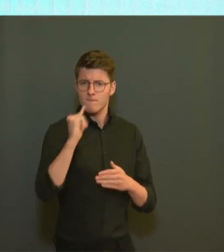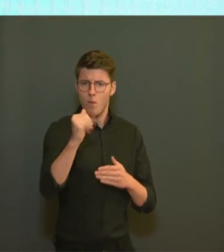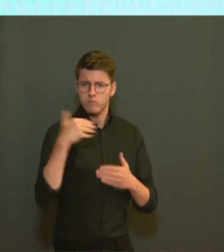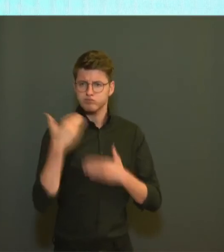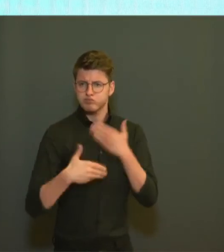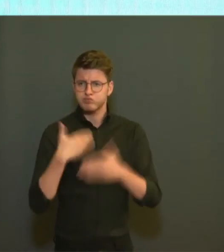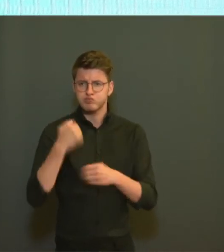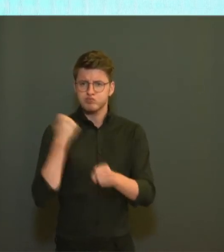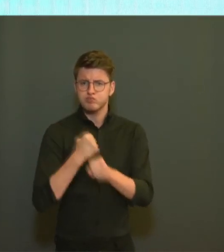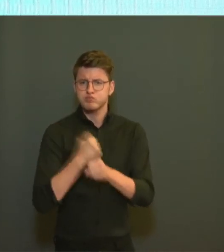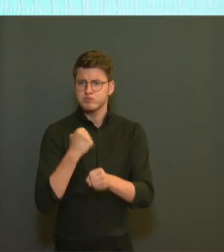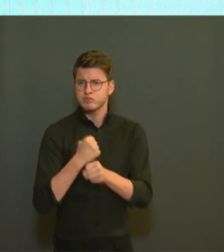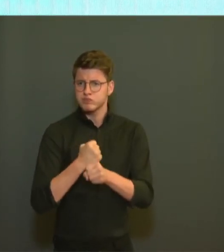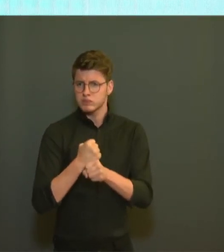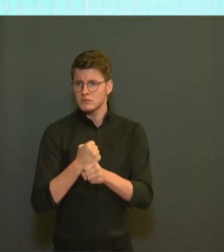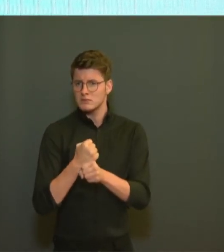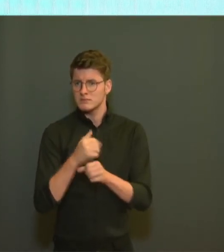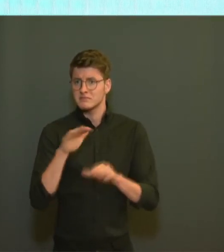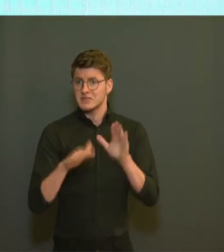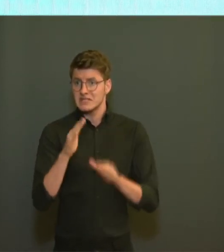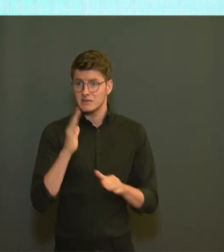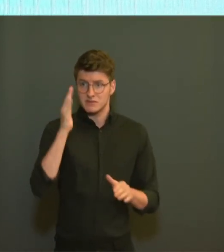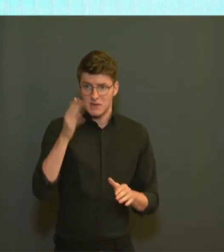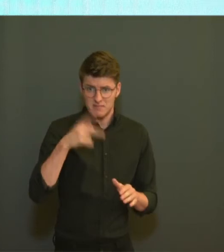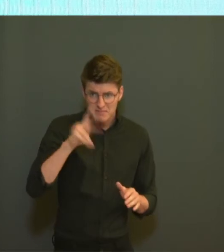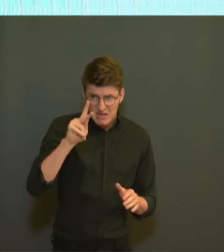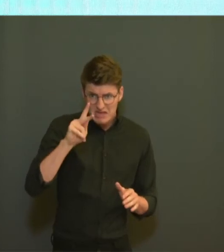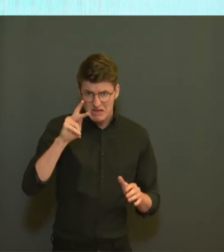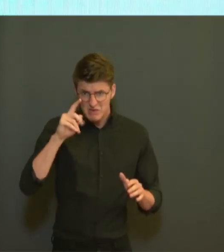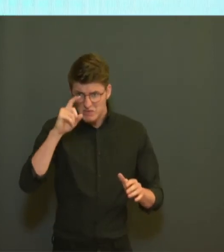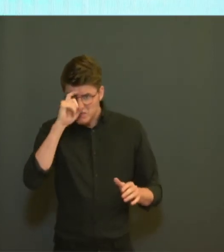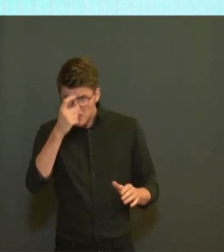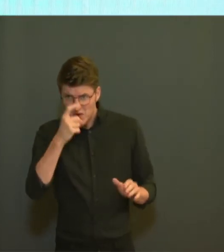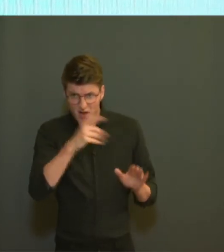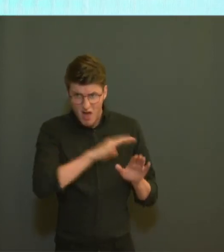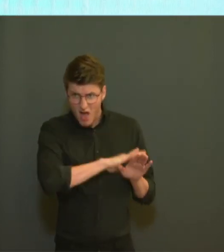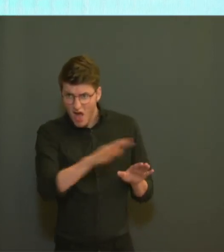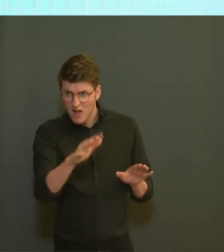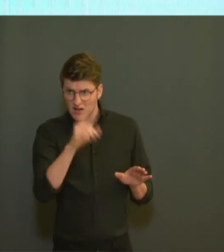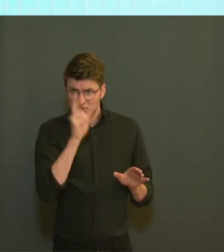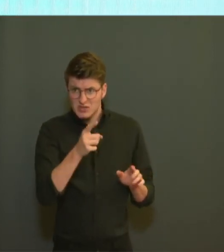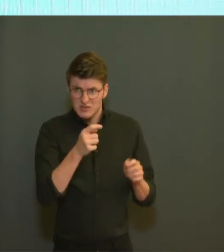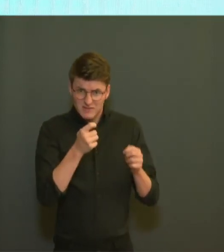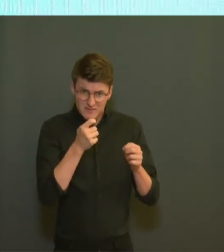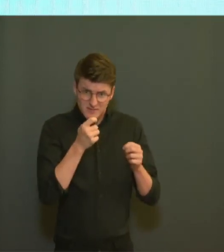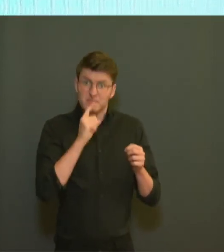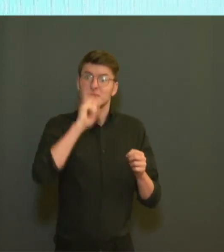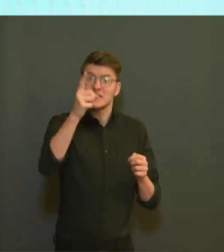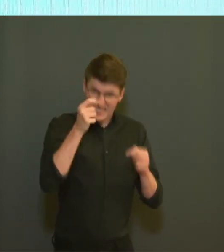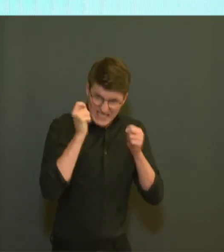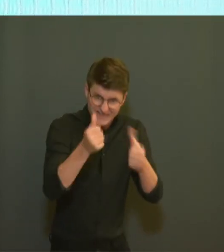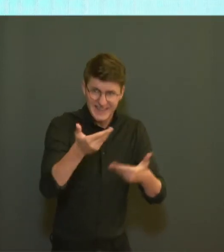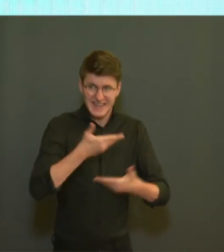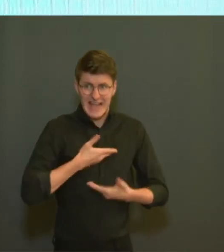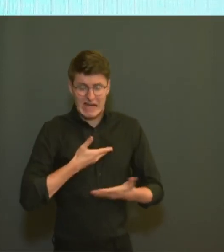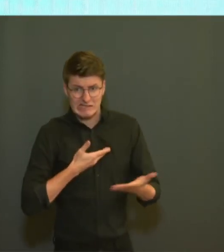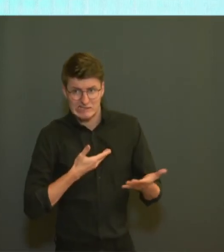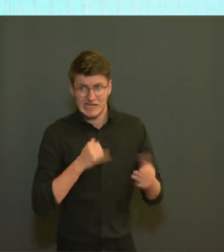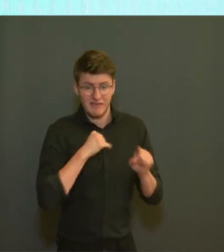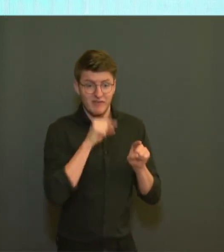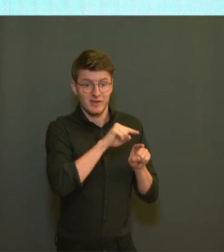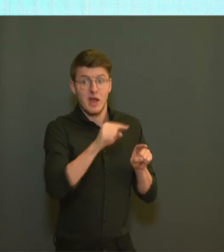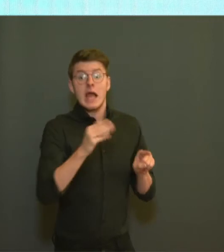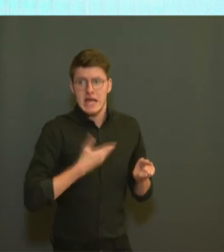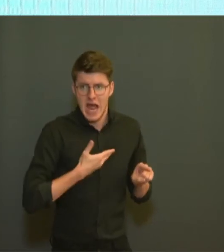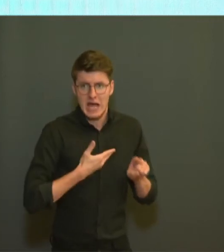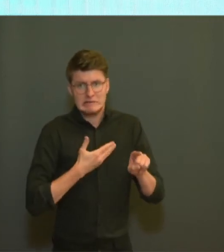dat misschien wat moeizaam verloopt, dat men dit soort bestellingen niet altijd onmiddellijk krijgt. Dus mogelijk heeft het daar eerder mee te